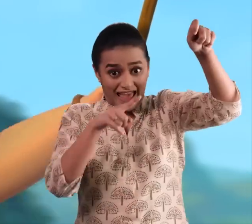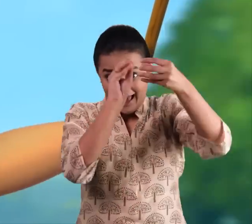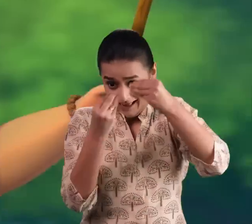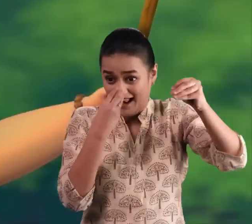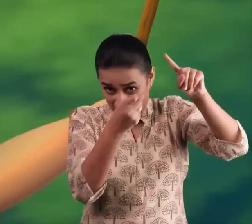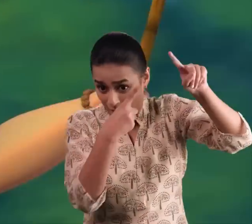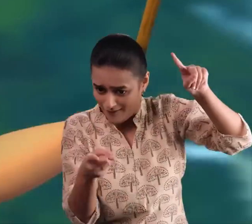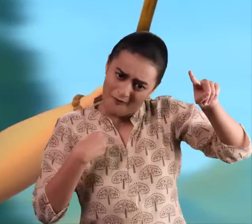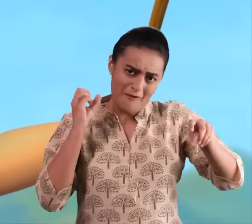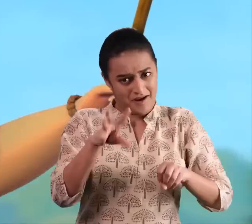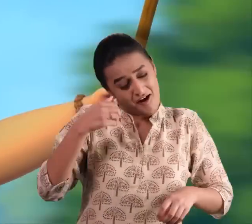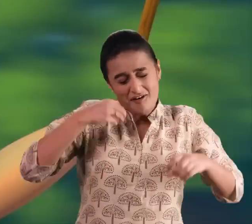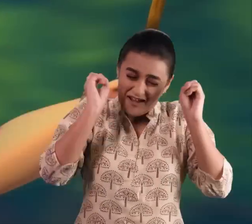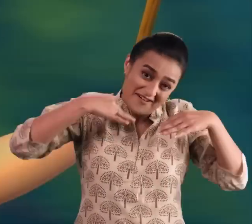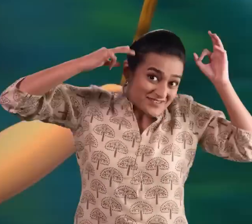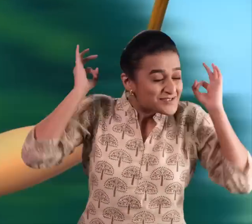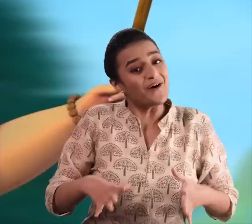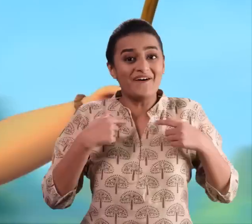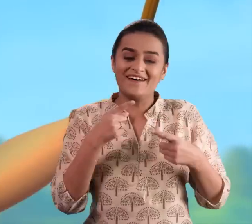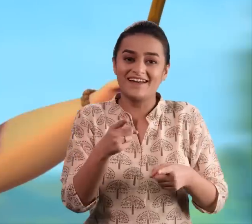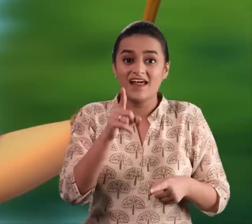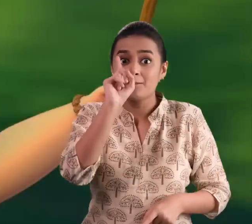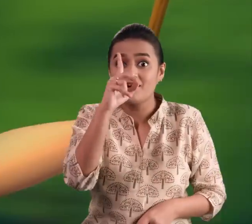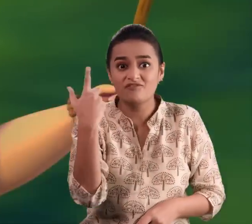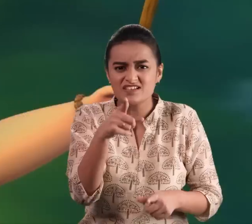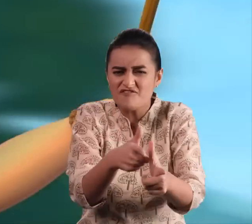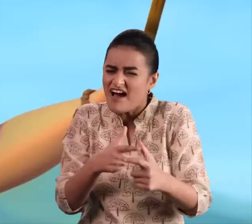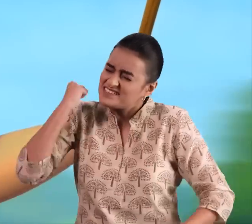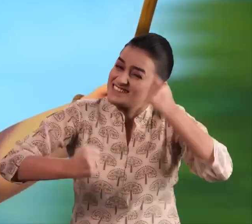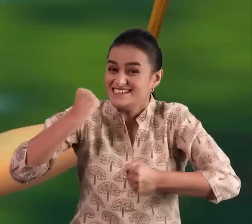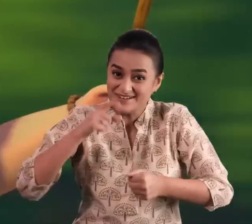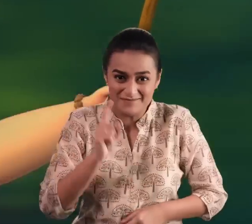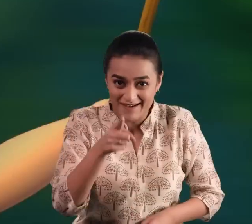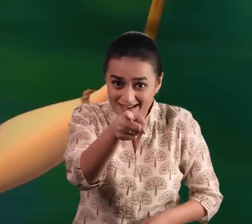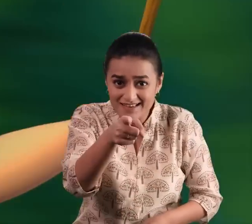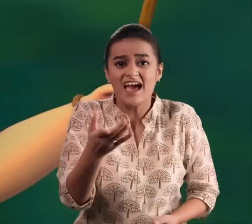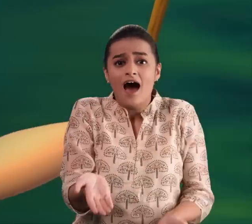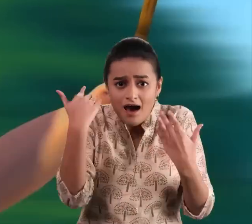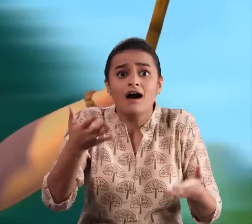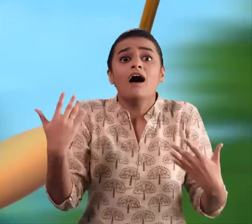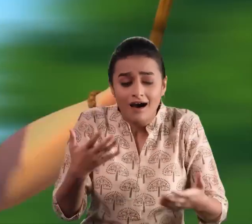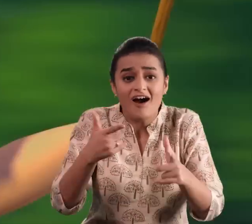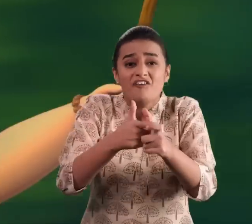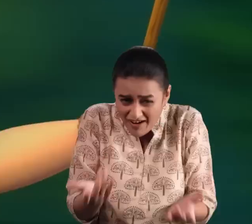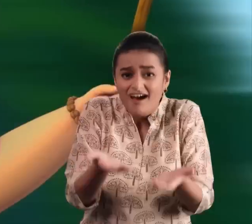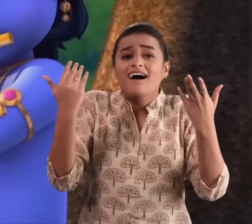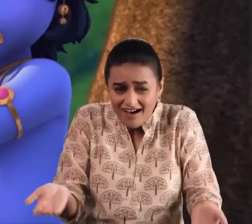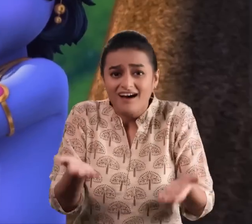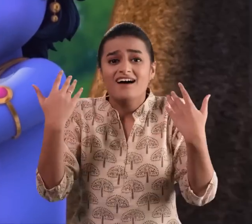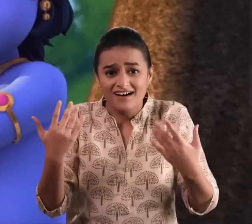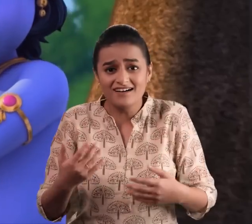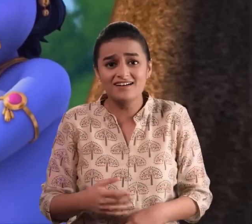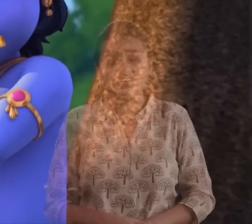तुम्हें ये केला खाना है? मिलेगा मिलेगा जरूर मिलेगा, पर पहले तुम्हें तेज भागना पड़ेगा। तेज और